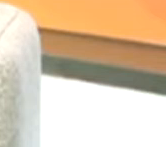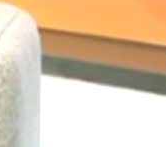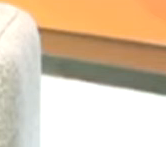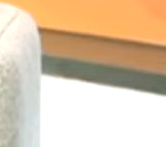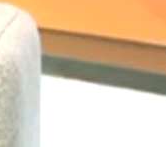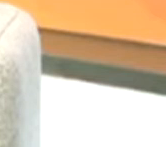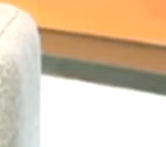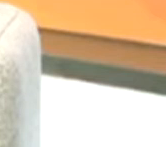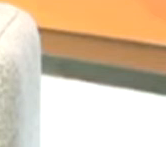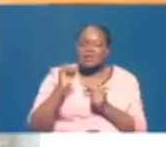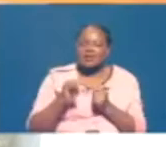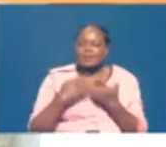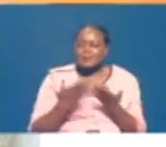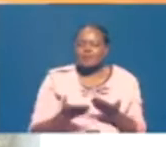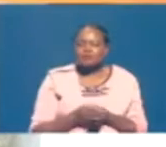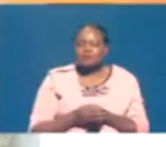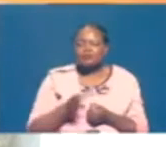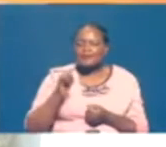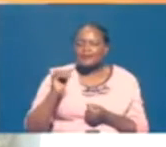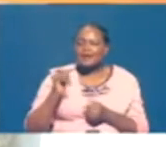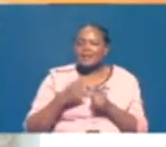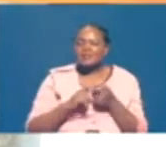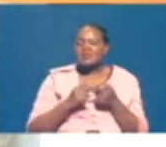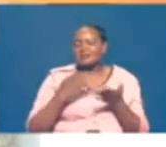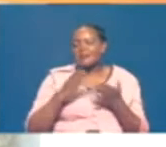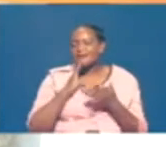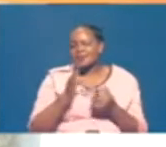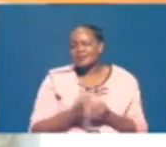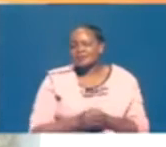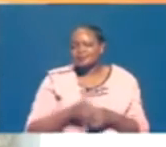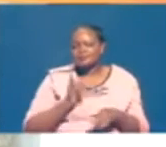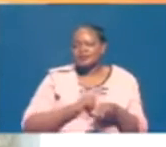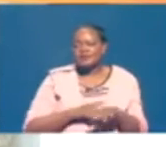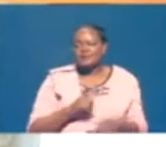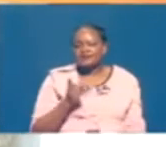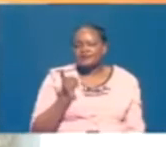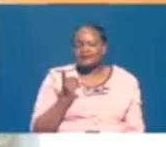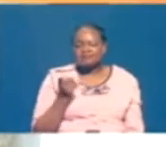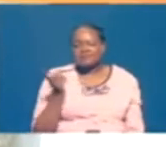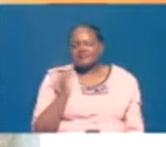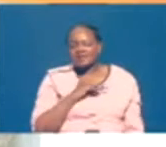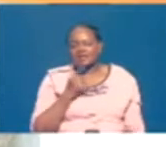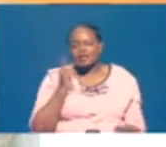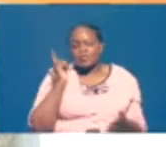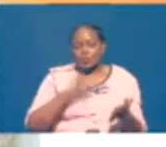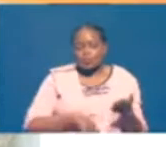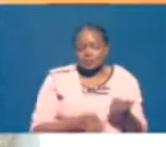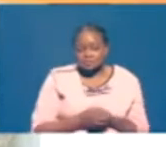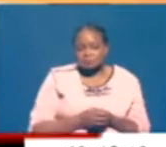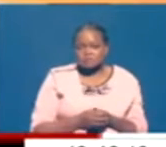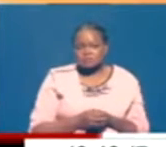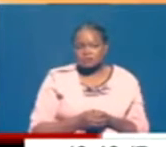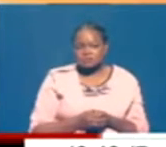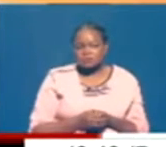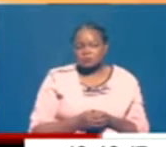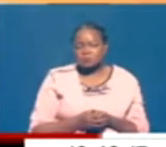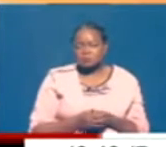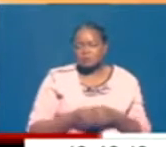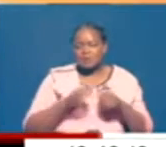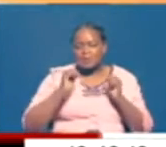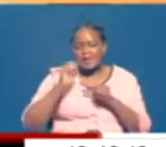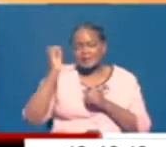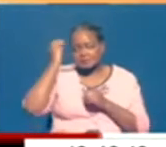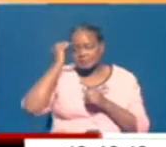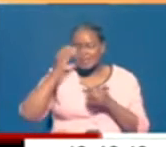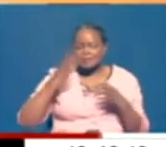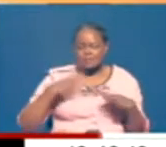Lwanga kuhusiana na mchakato wa BBI. Na pengine Mili, tunapotamatisha, ni kipi ambacho pengine wanastahili kuwa wamejifunza wale ambao